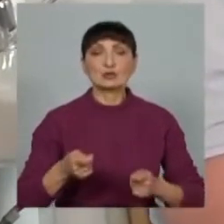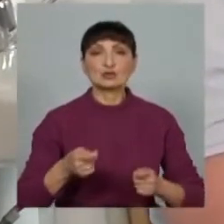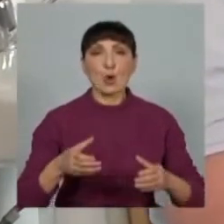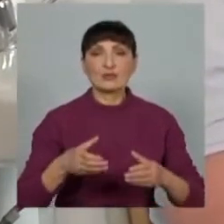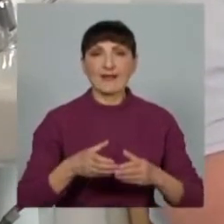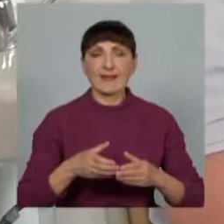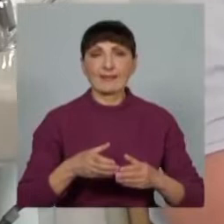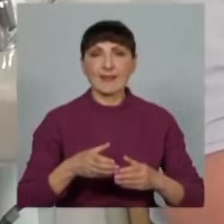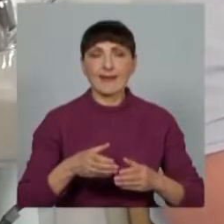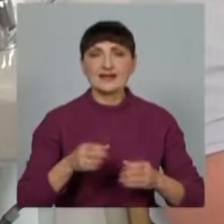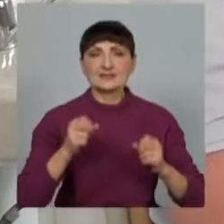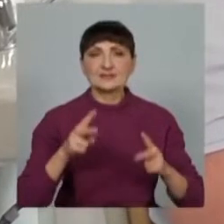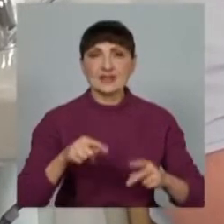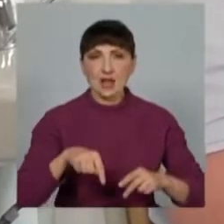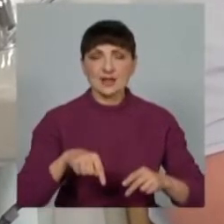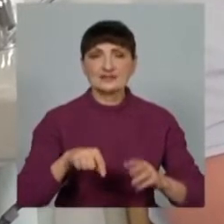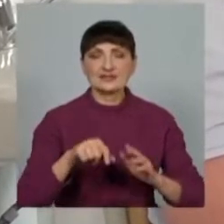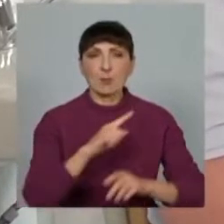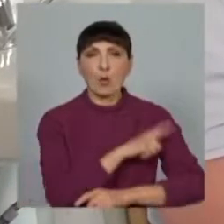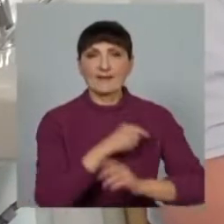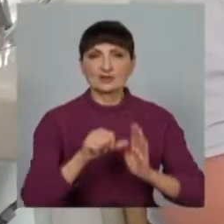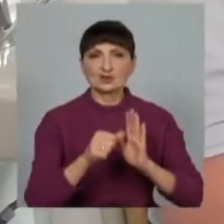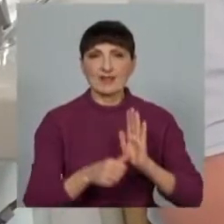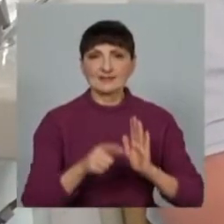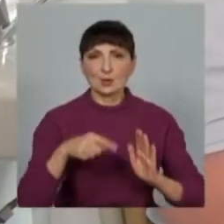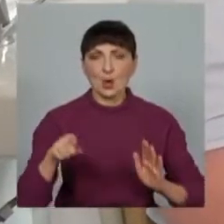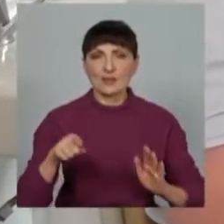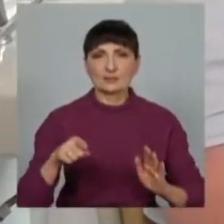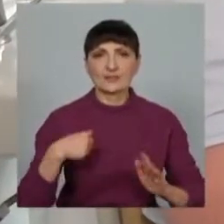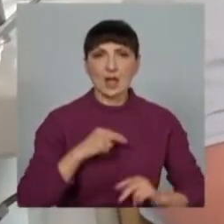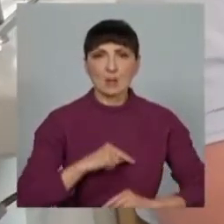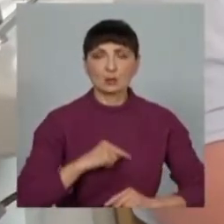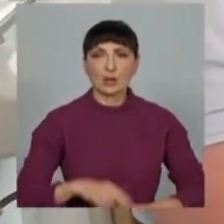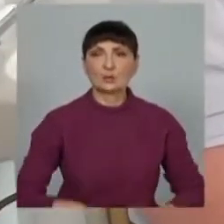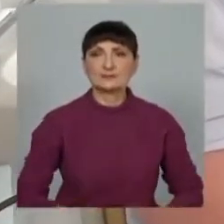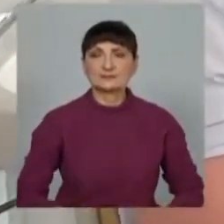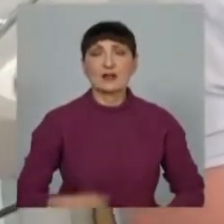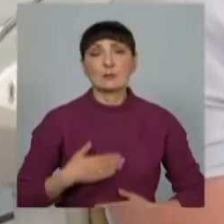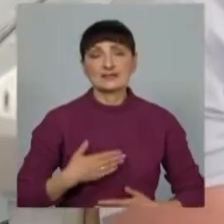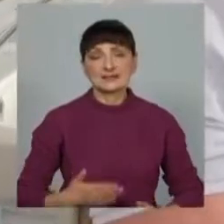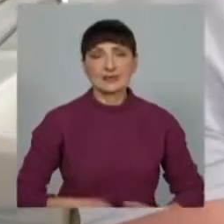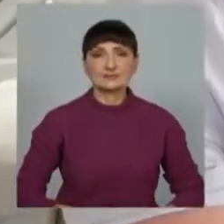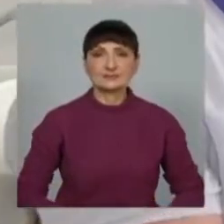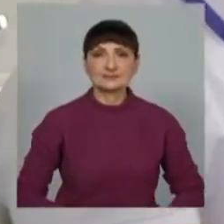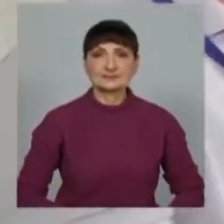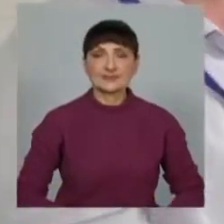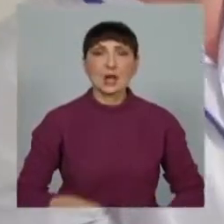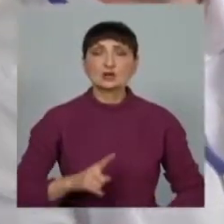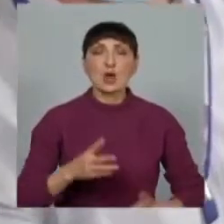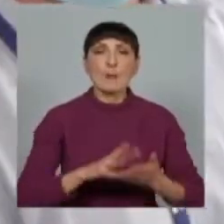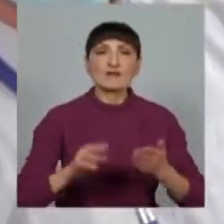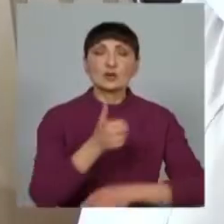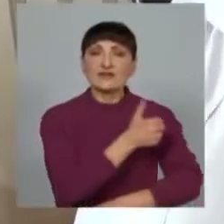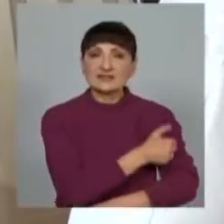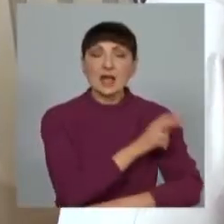лучевой диагностики 16-й городской поликлиники. Вот так, немножко себе. Спасибо. Отметим, что